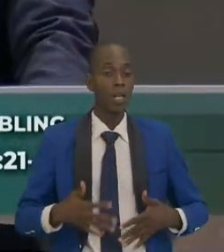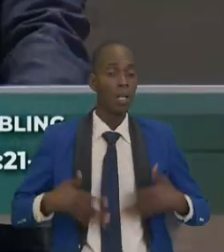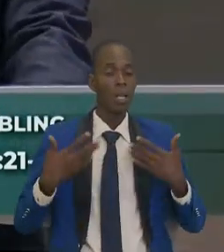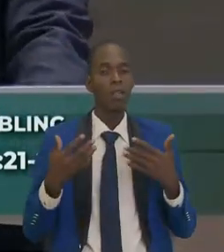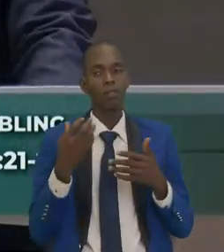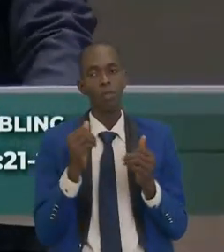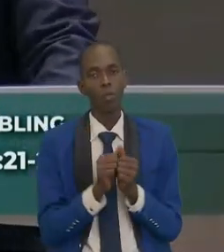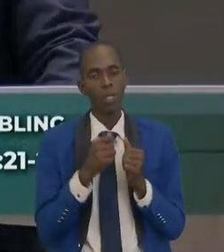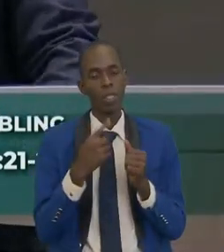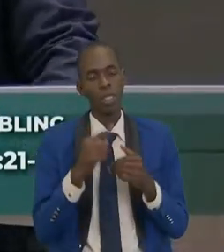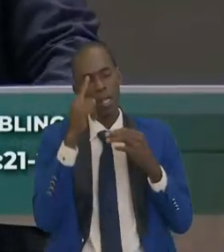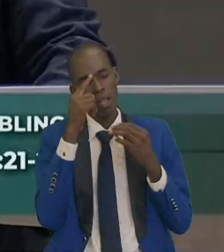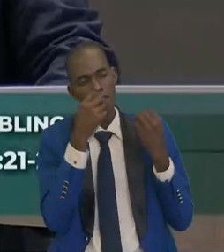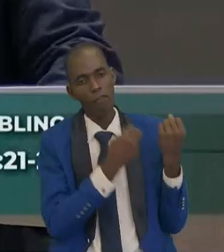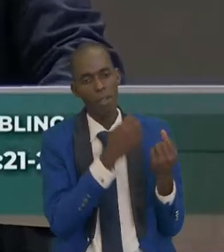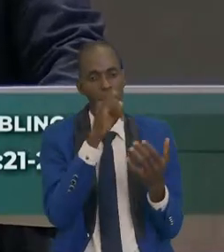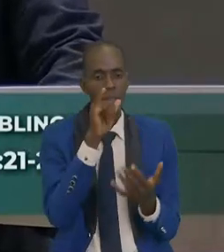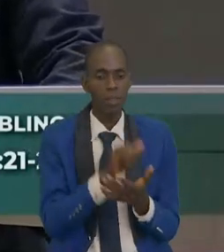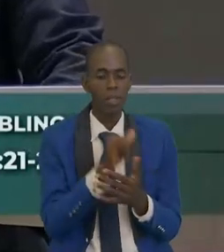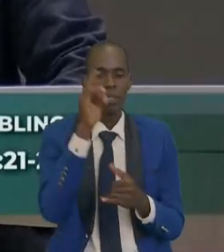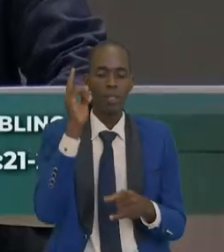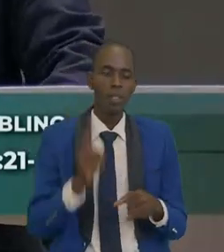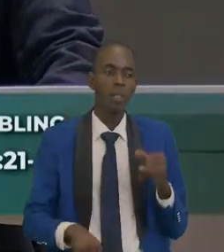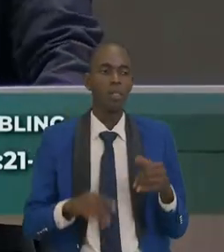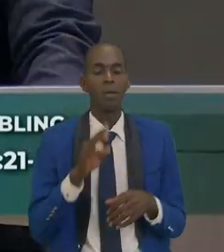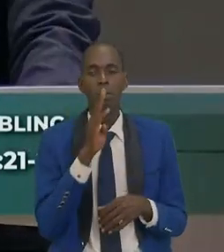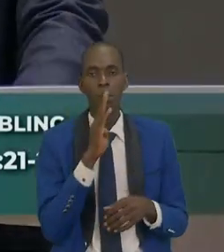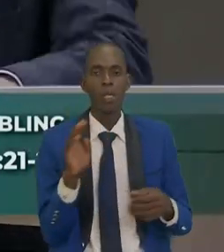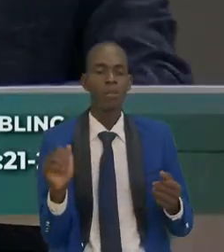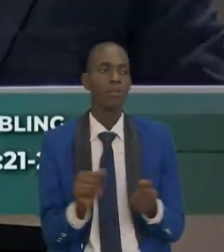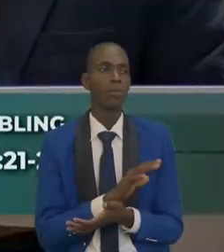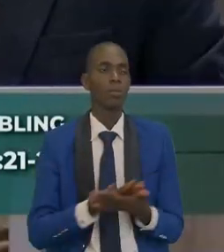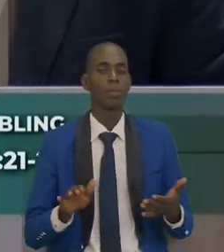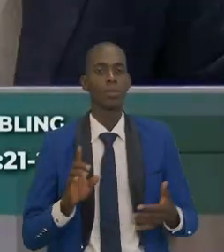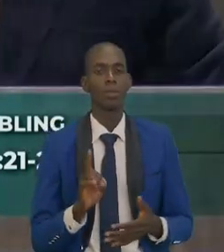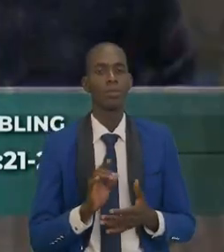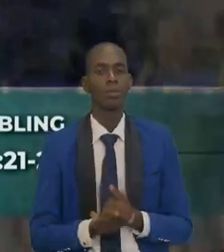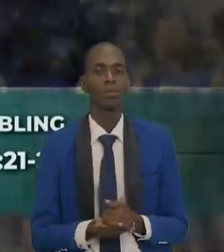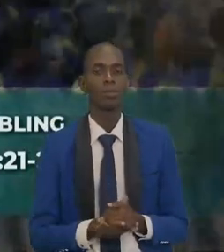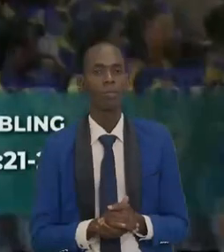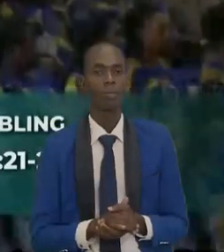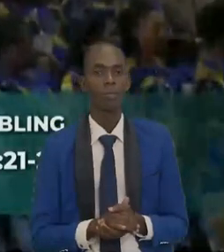Une vie avec la foi qui ne peut être détruite.